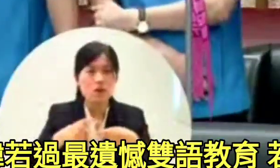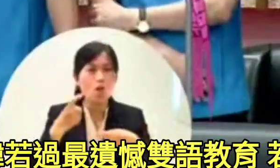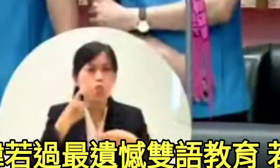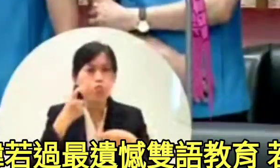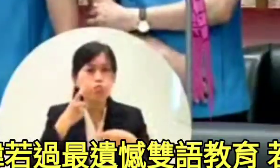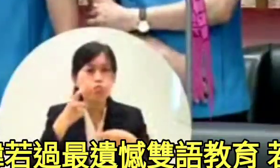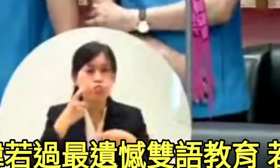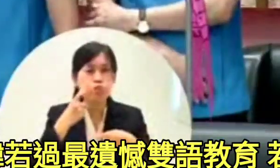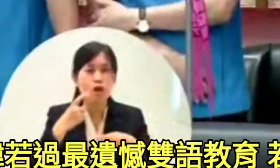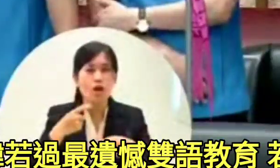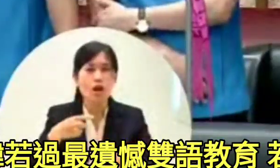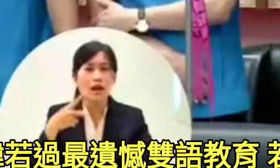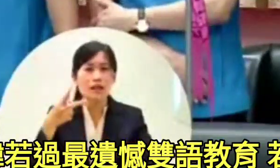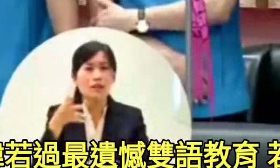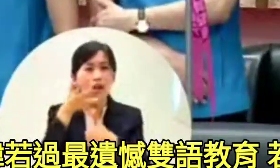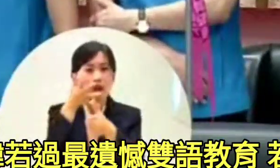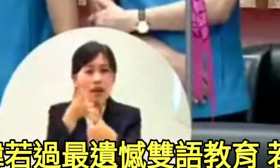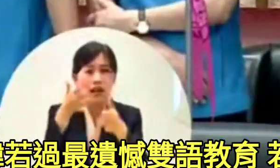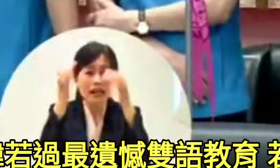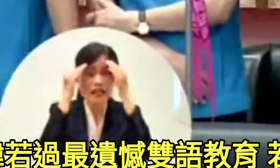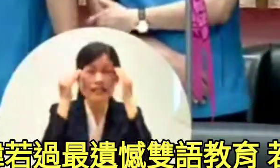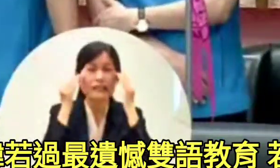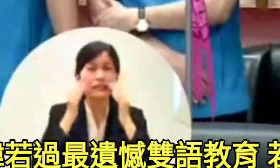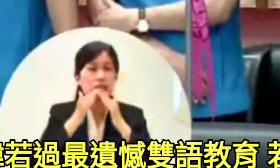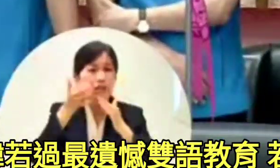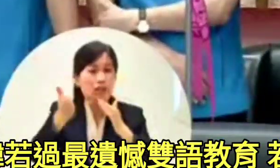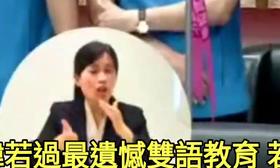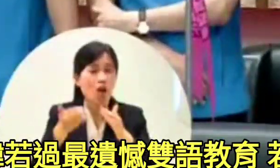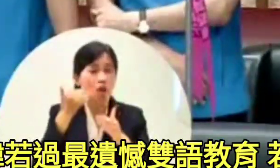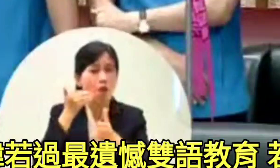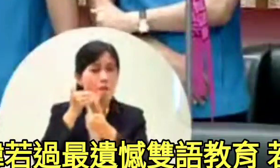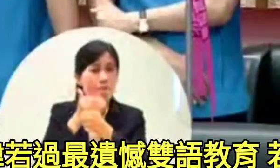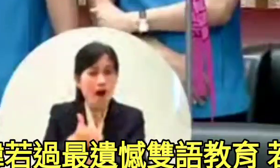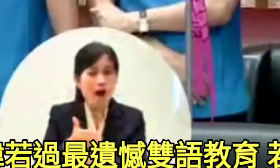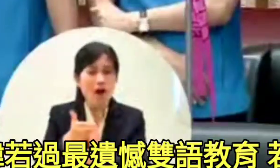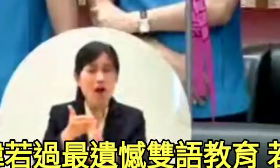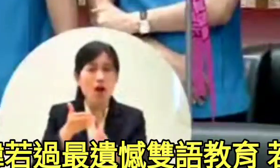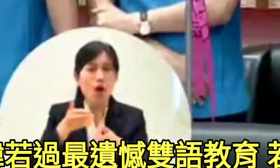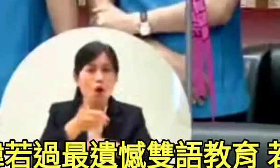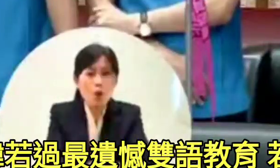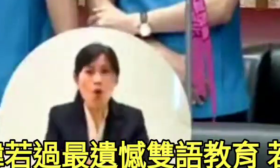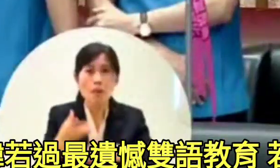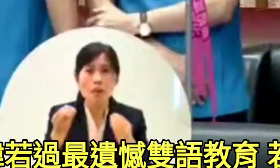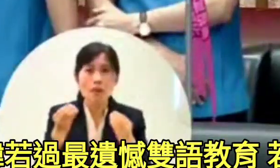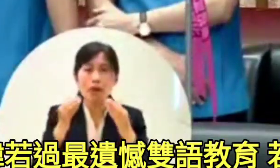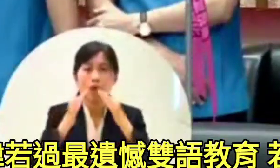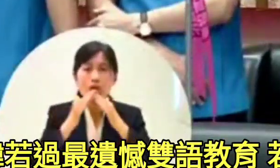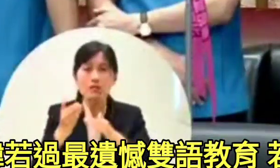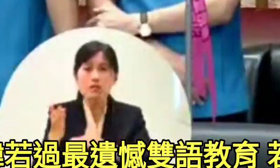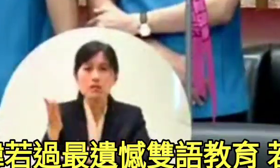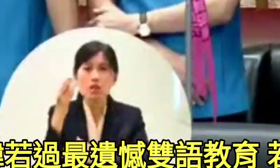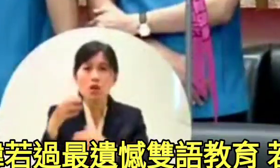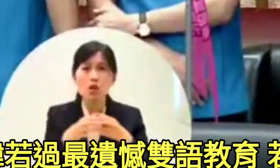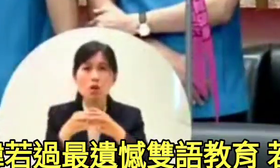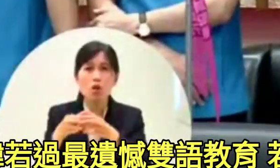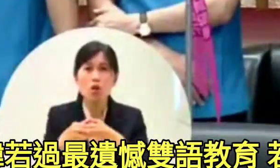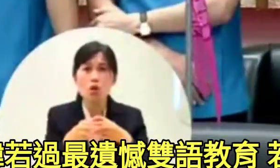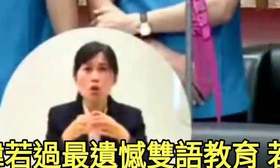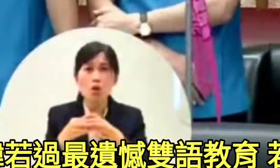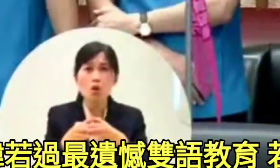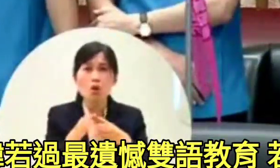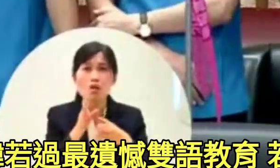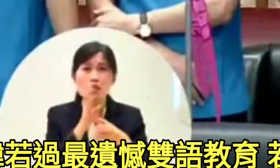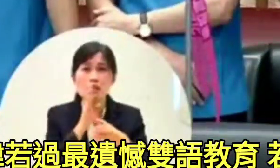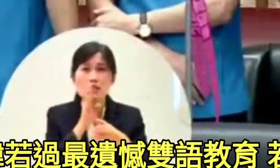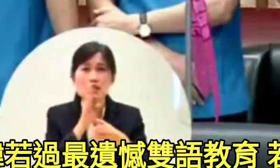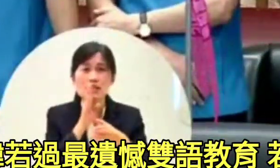教一下，我们韩市长，要是罢免没过，我们市府的团队是不是继续像这